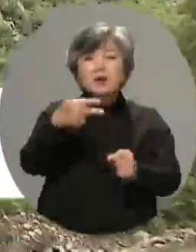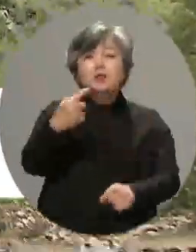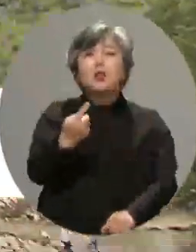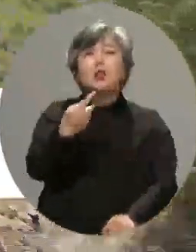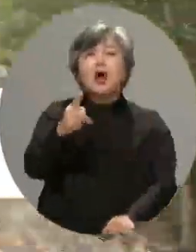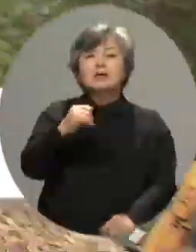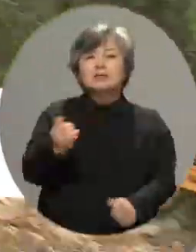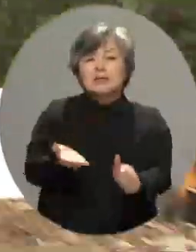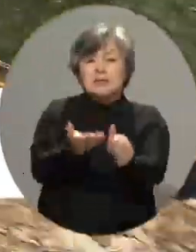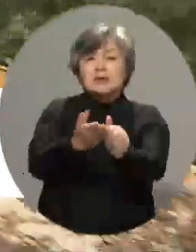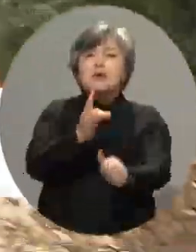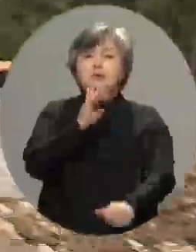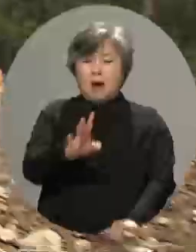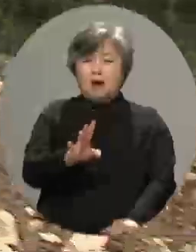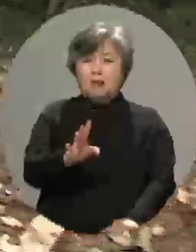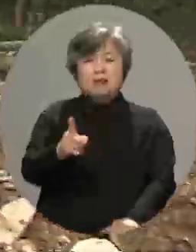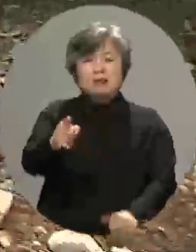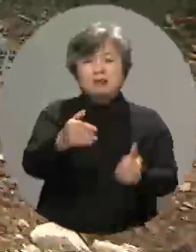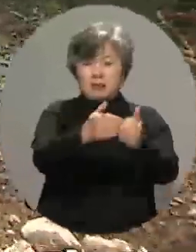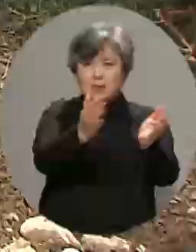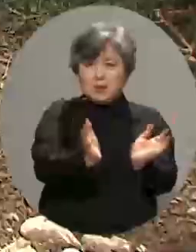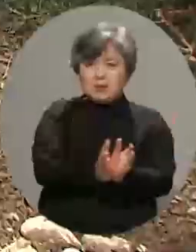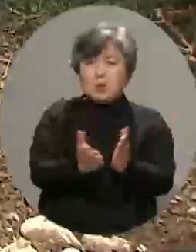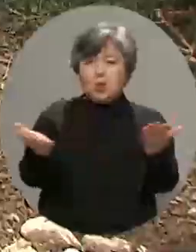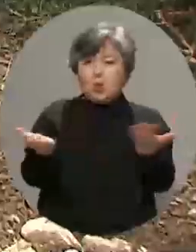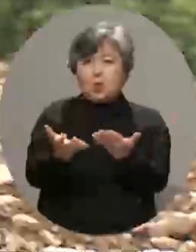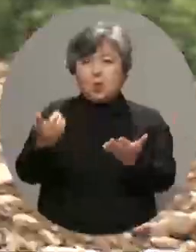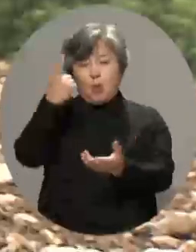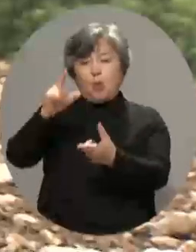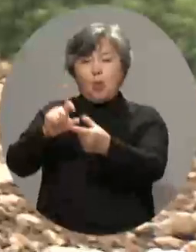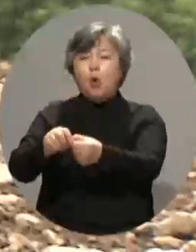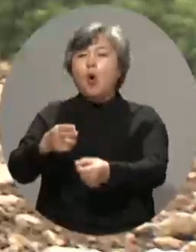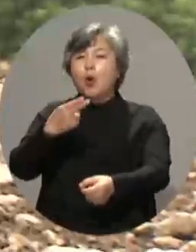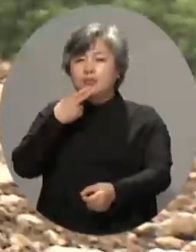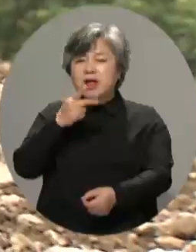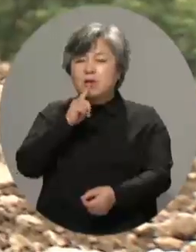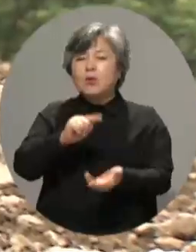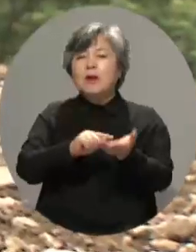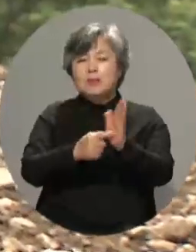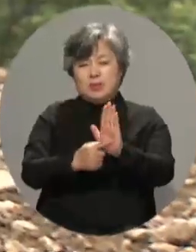개량한 것일 뿐 해당 단체는 공사의 관여하지 않았다고 밝혔습니다